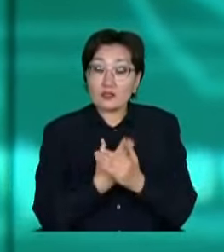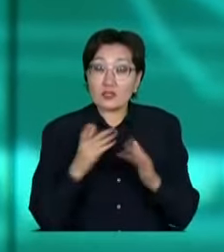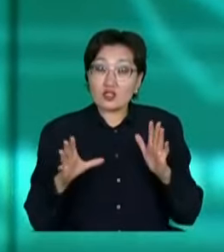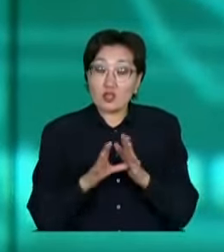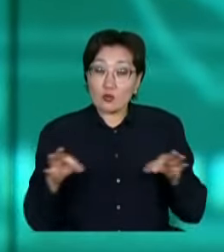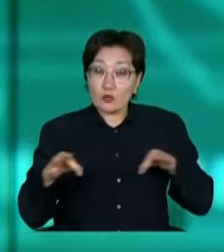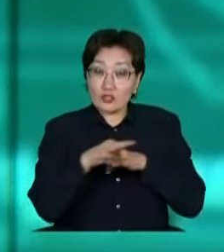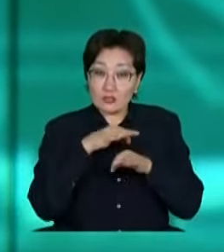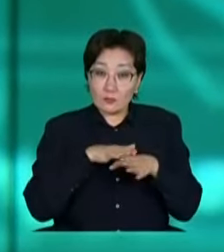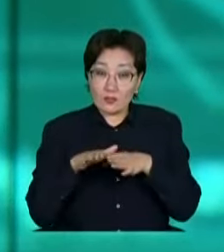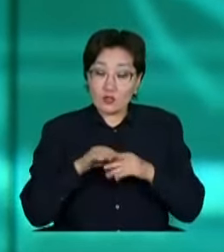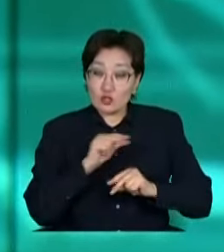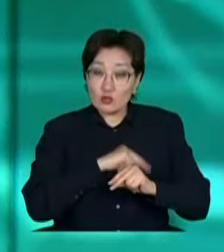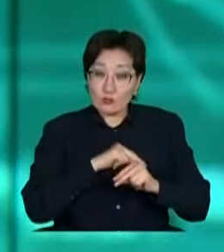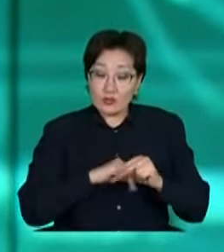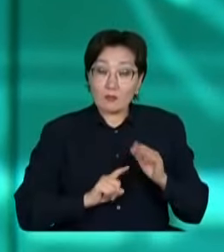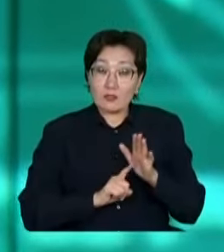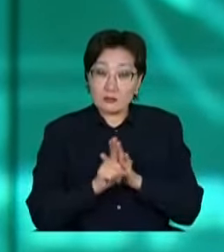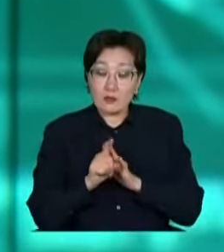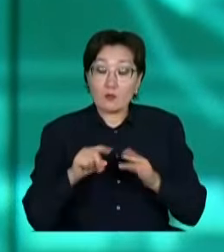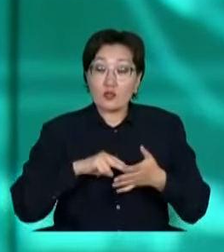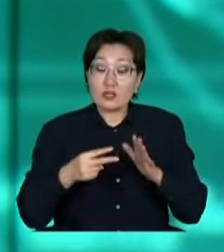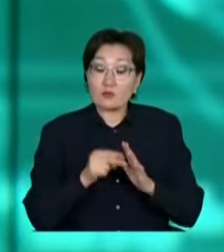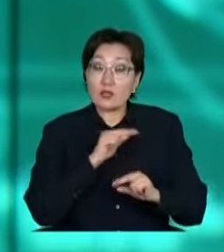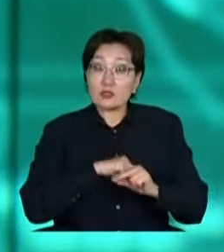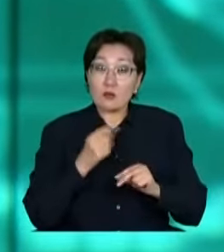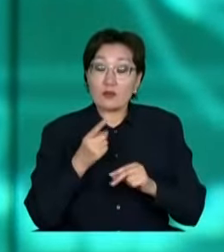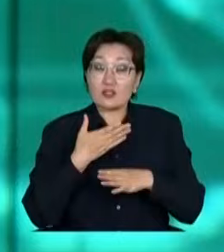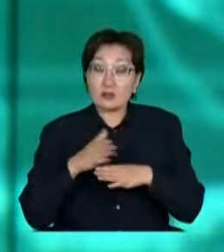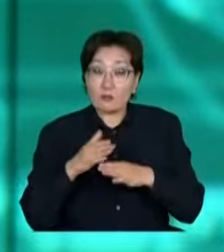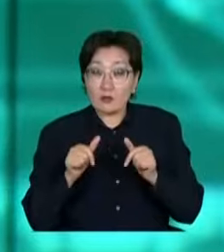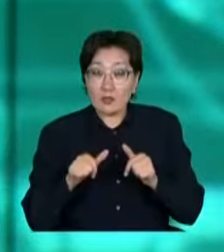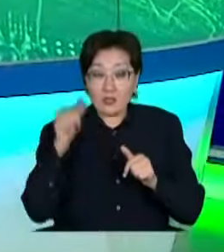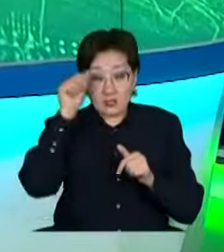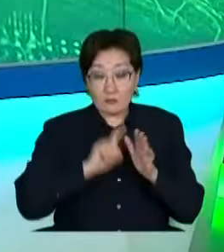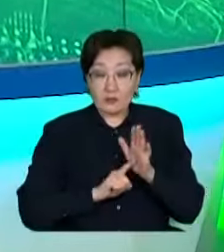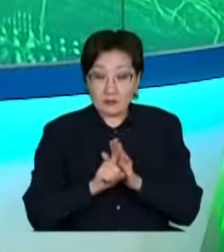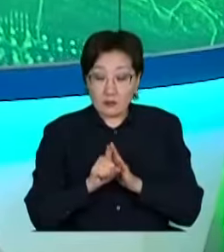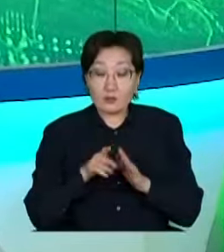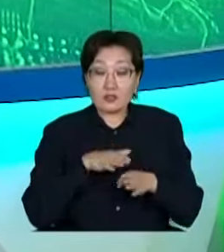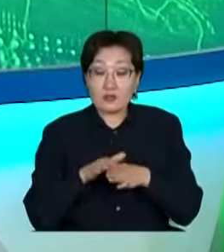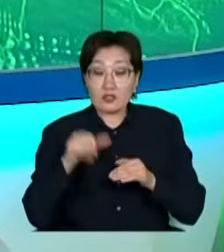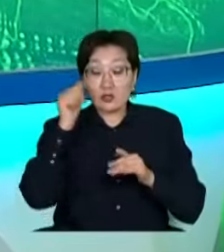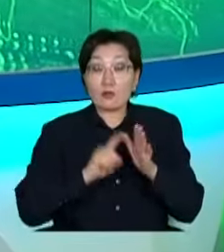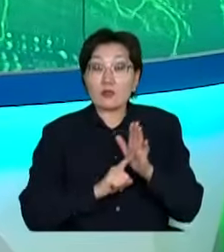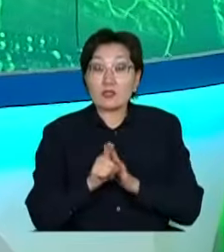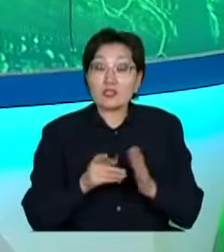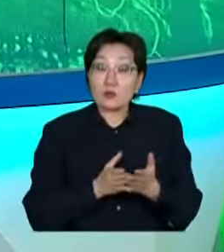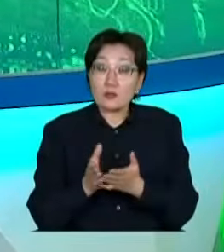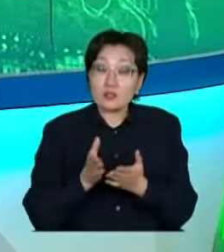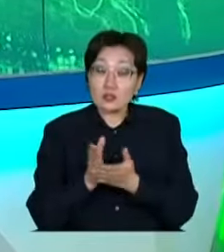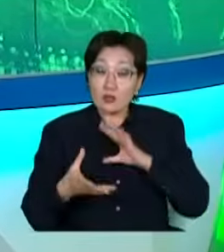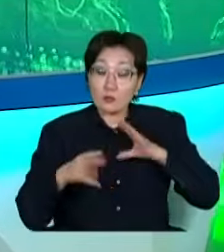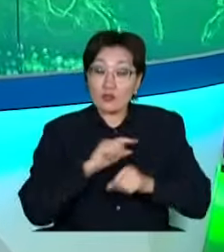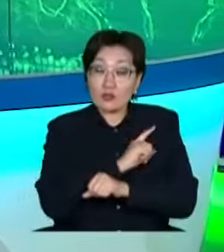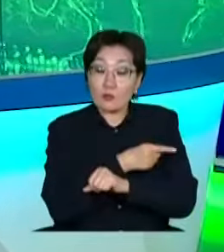жобасын іске асыру шаруаларын қолға алған. Жоспарлы жұмыстың бір парасы биыл атқарылды. Жыл басынан бері салада жалпы